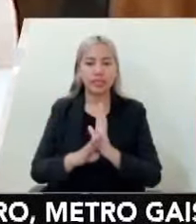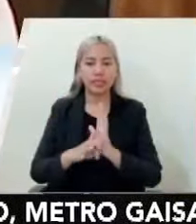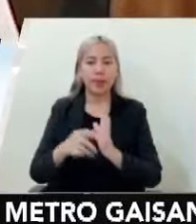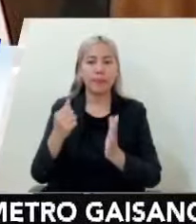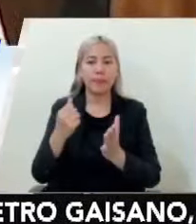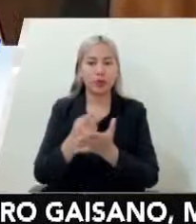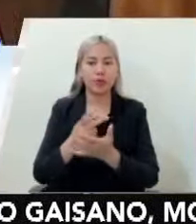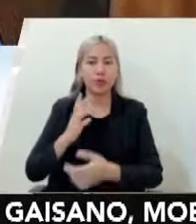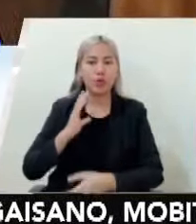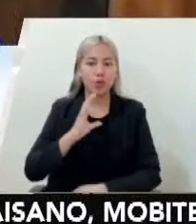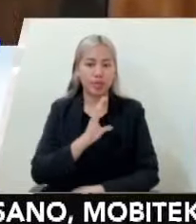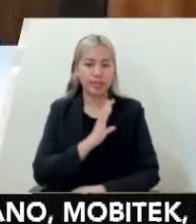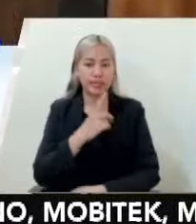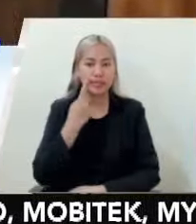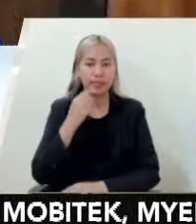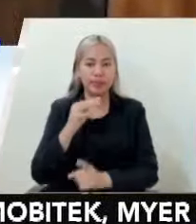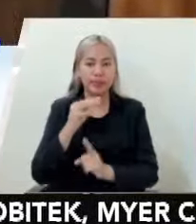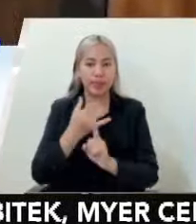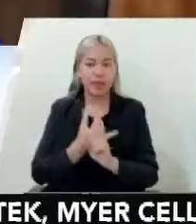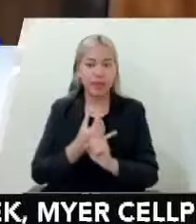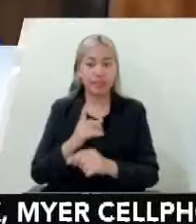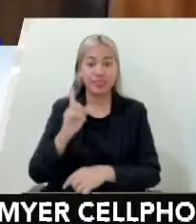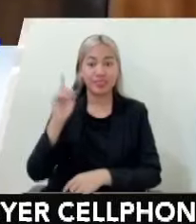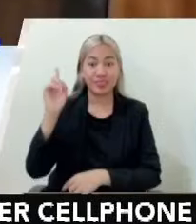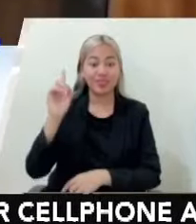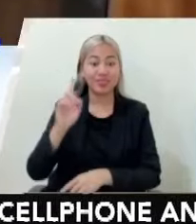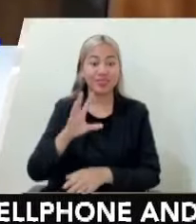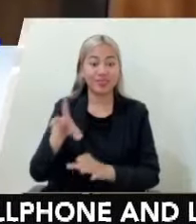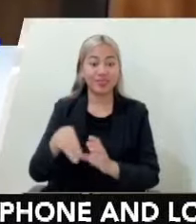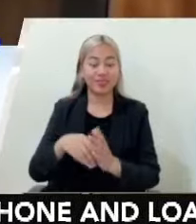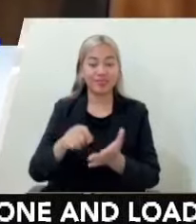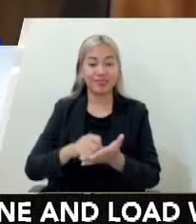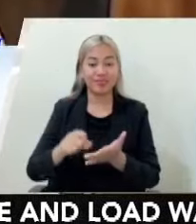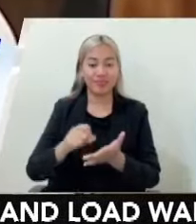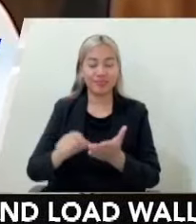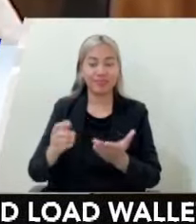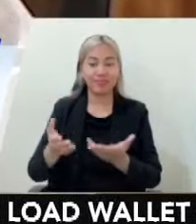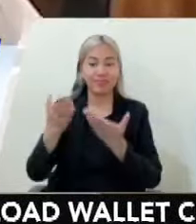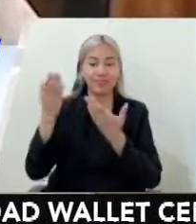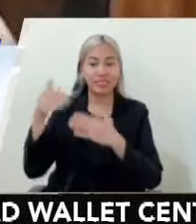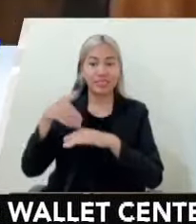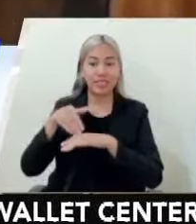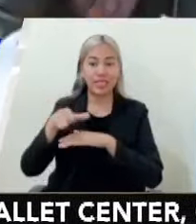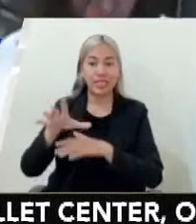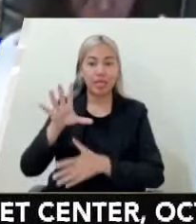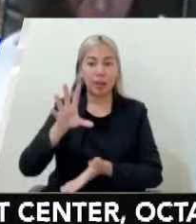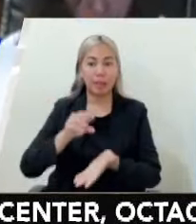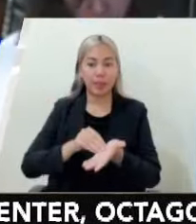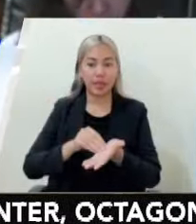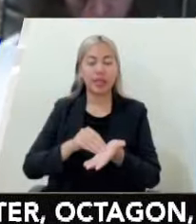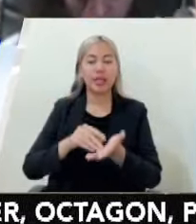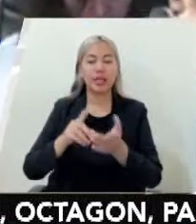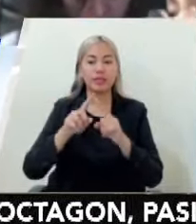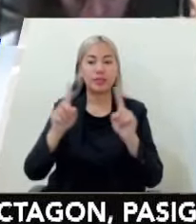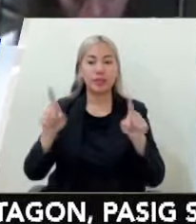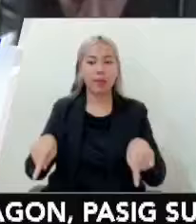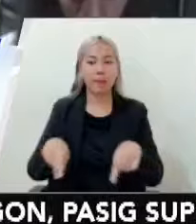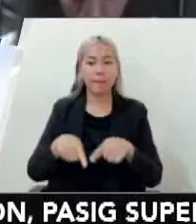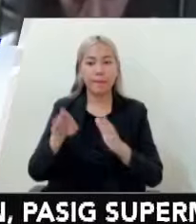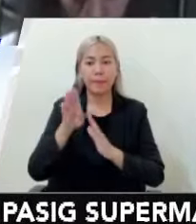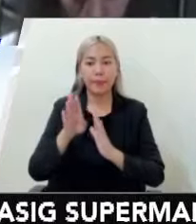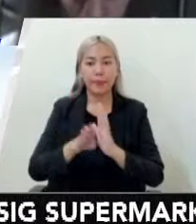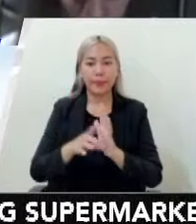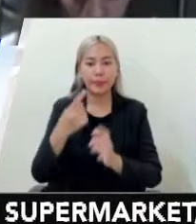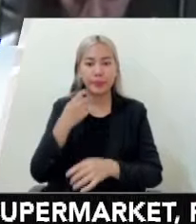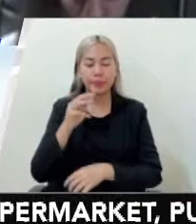agma na isa sa mga may akda ng panukala ipinadala nila ang kopya ng divorce bill nit pong Lunes kasama ang isang sulat kay Senate